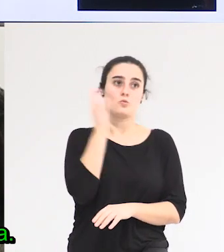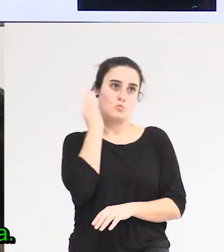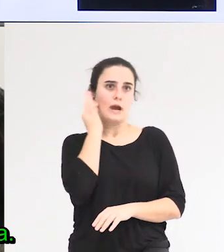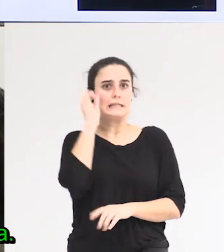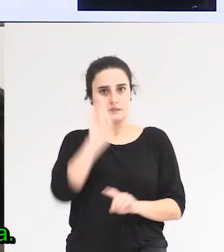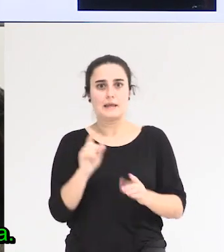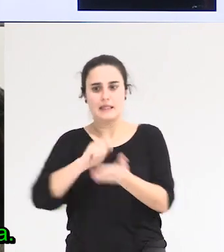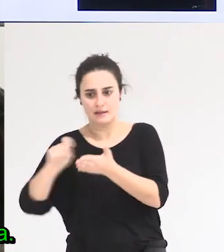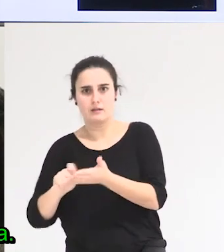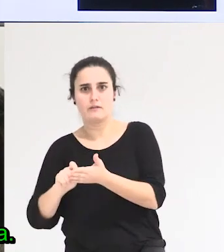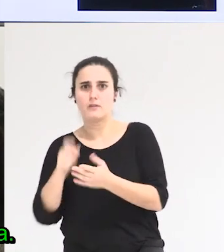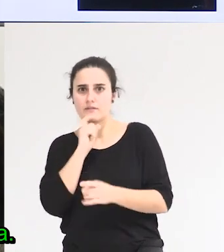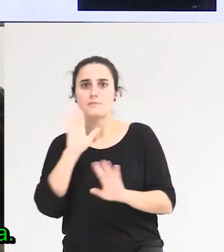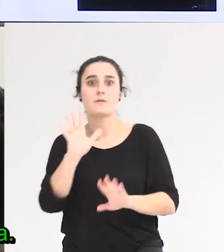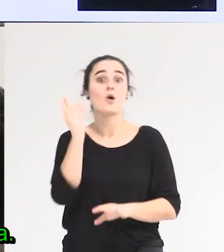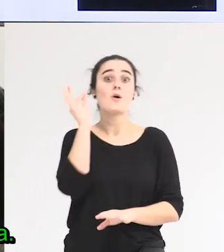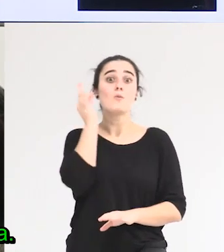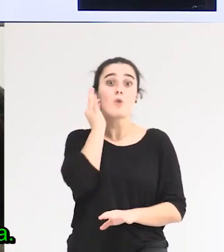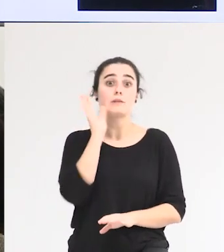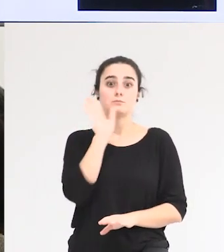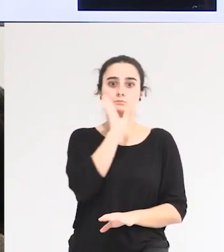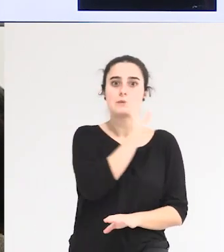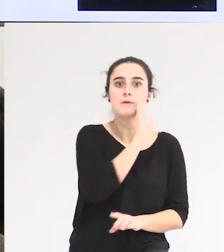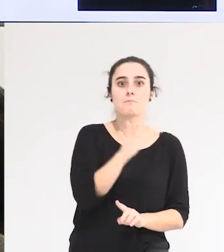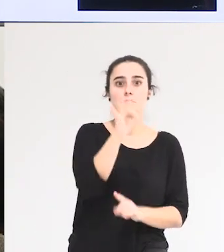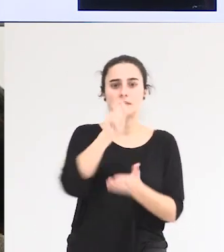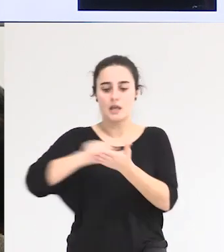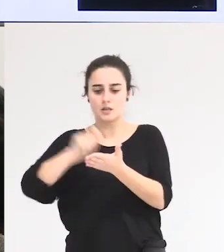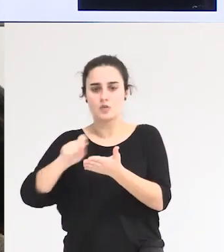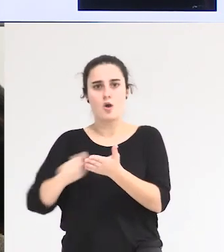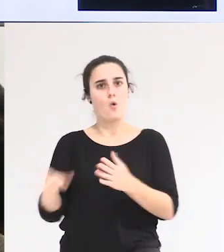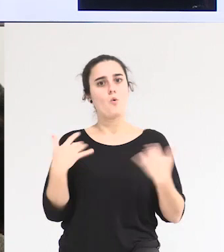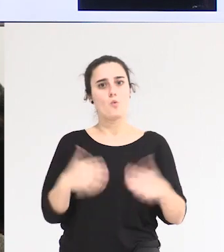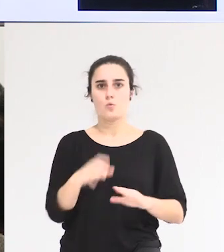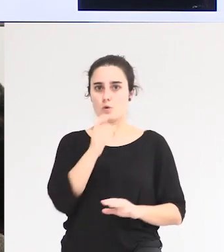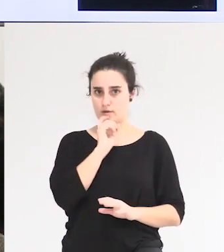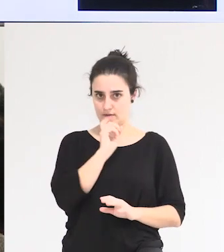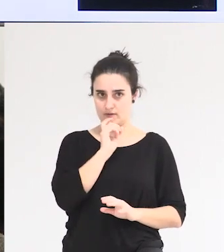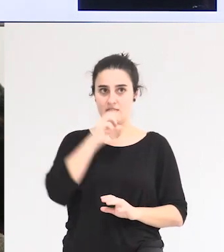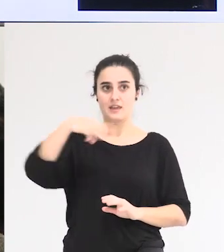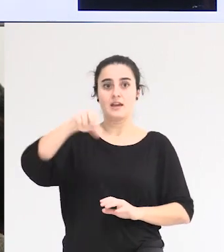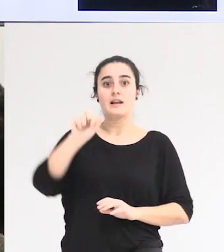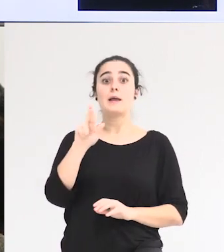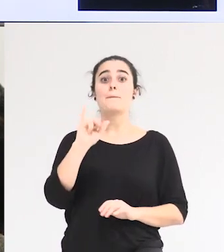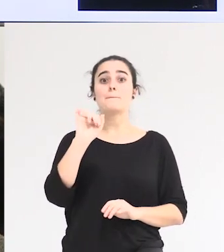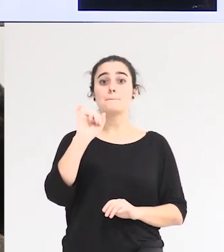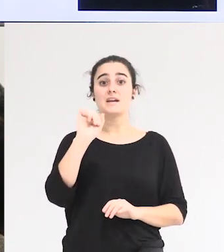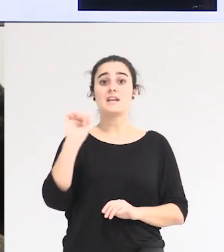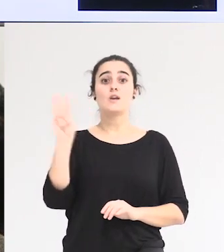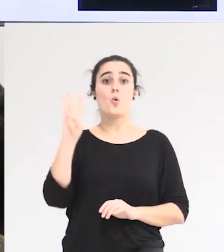emakumentzat ere bai, baina gainera ama zirenentzat hain zaila, ezta? Eta Mary Wollstonecraft, barkatu berriro esateagatik,